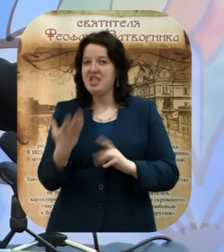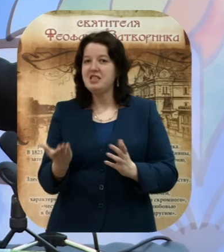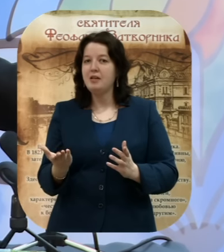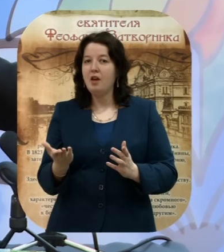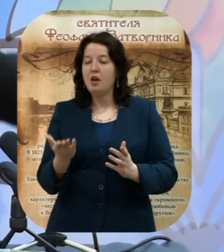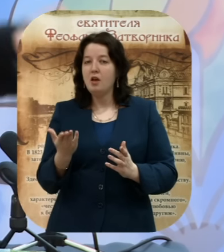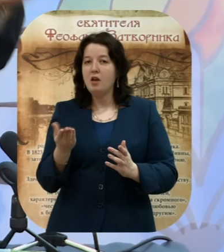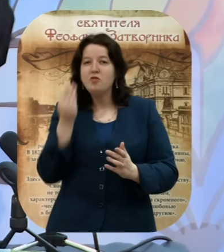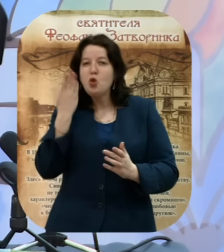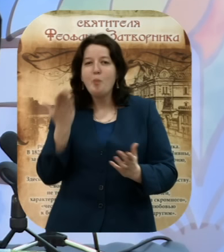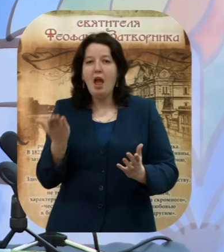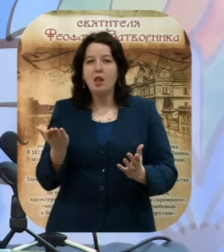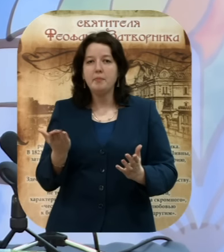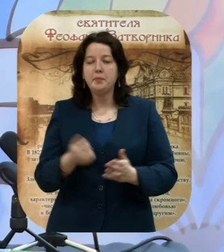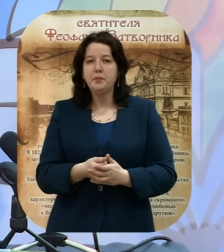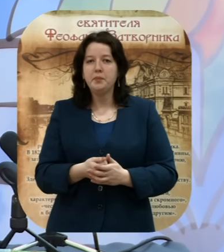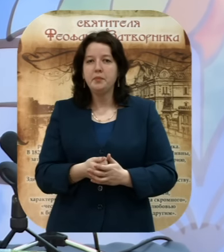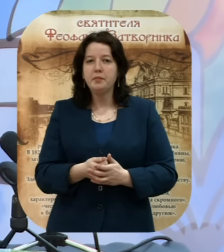дело?